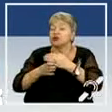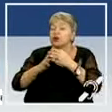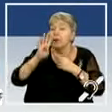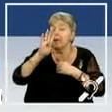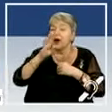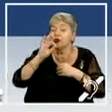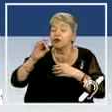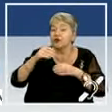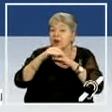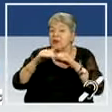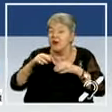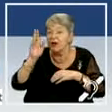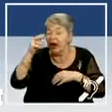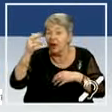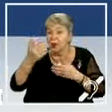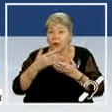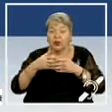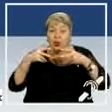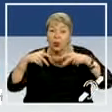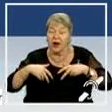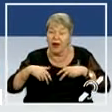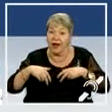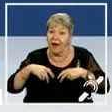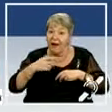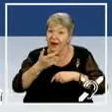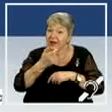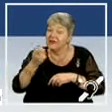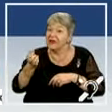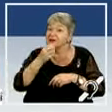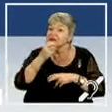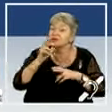de milioane de euro pentru Ucraina, fără a include însă tancurile Leopard.